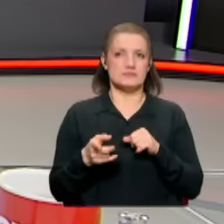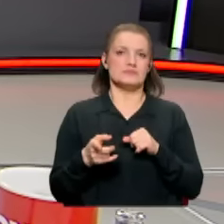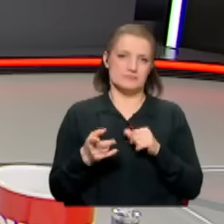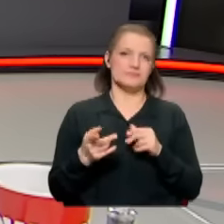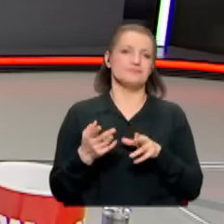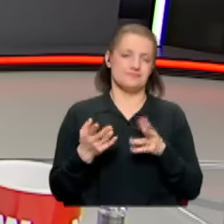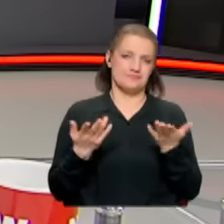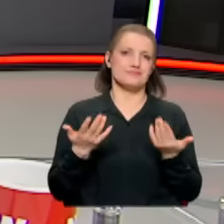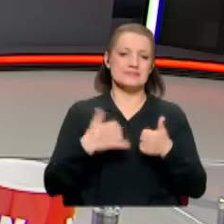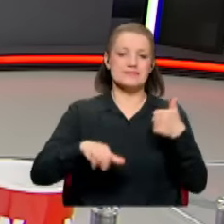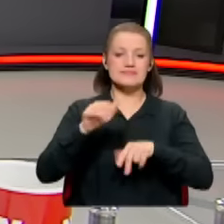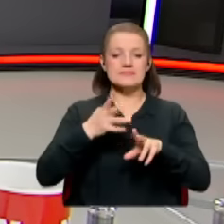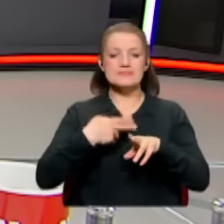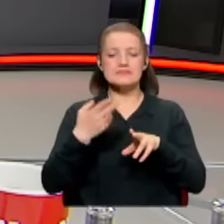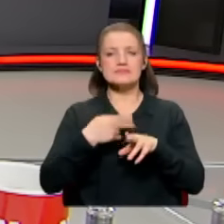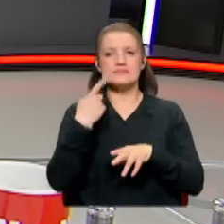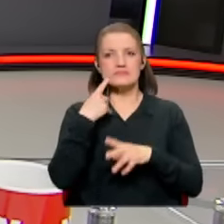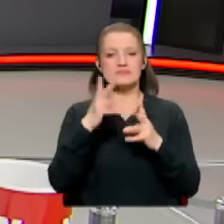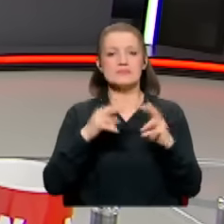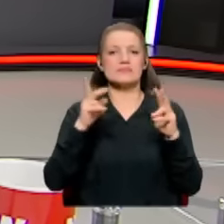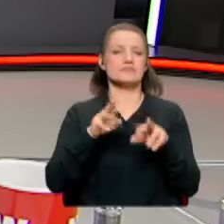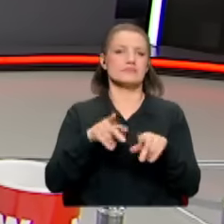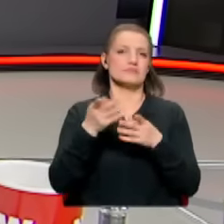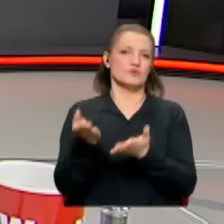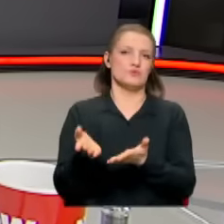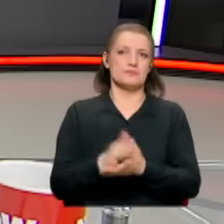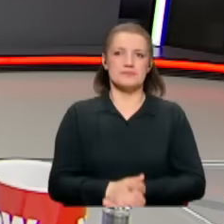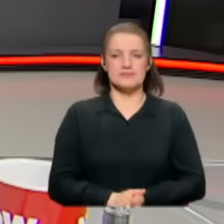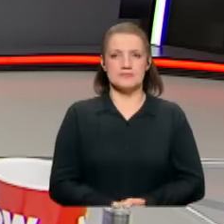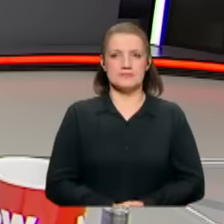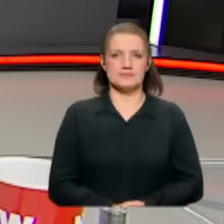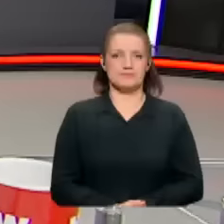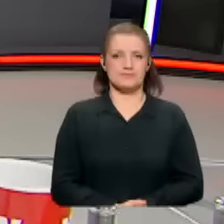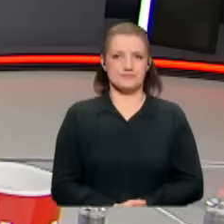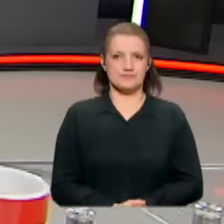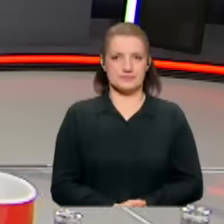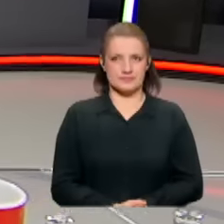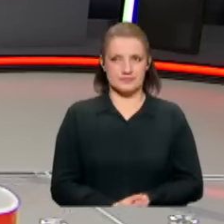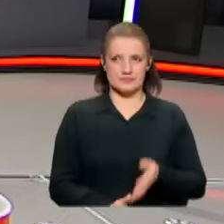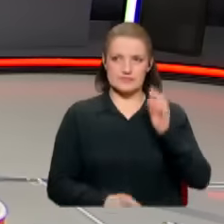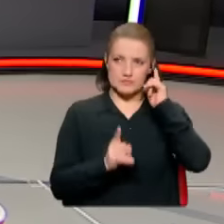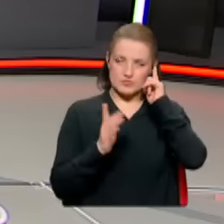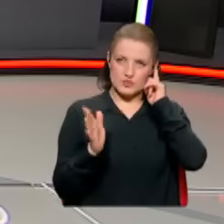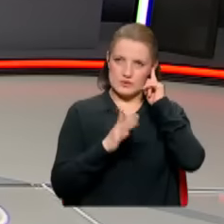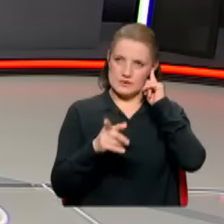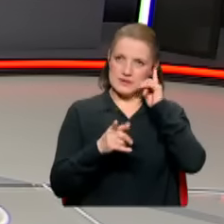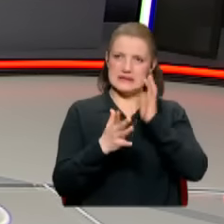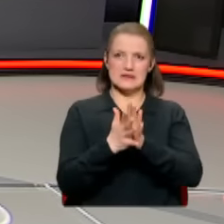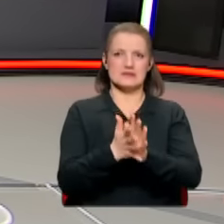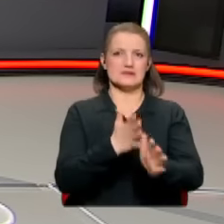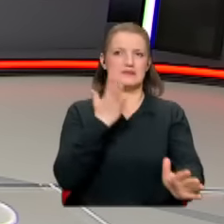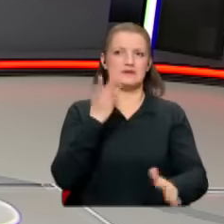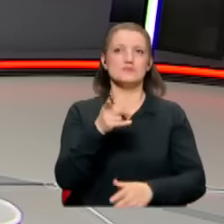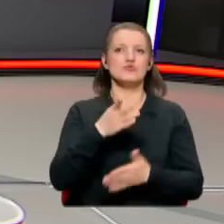İşte deneylerinden ne olacak bilmiyorum ya da çıkmazlarsa deney bu herhalde. Evet efendim devam ediyoruz. Bu arada tabii kuyruklar da